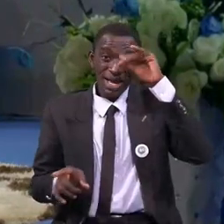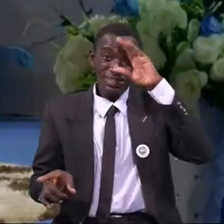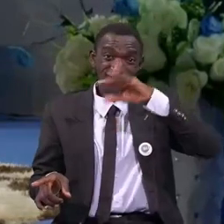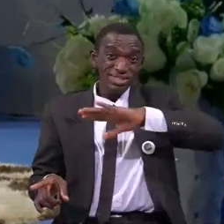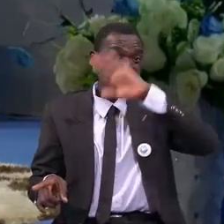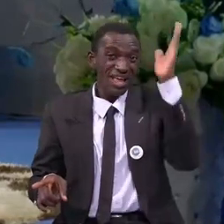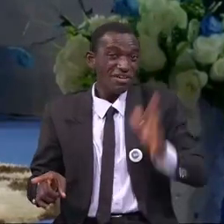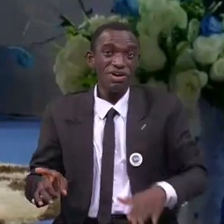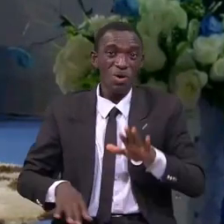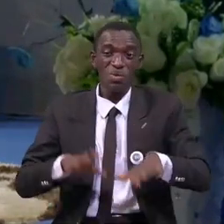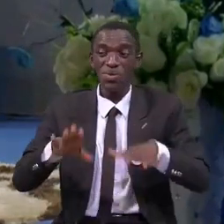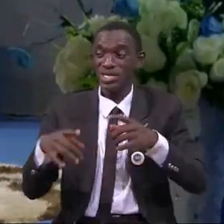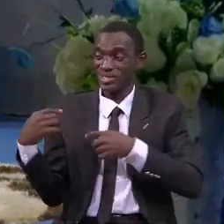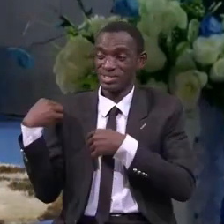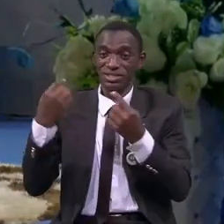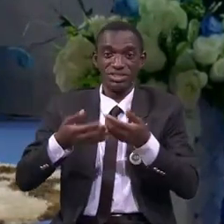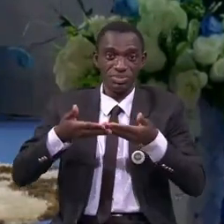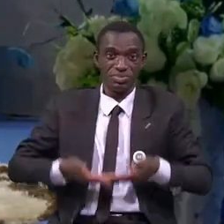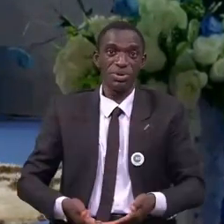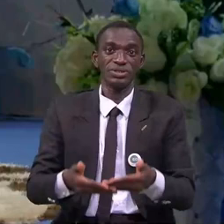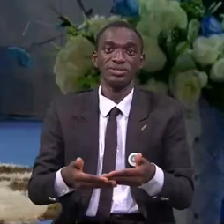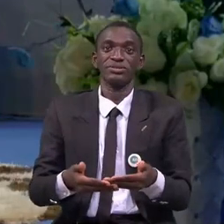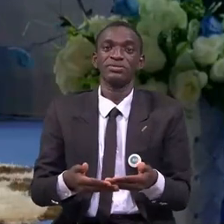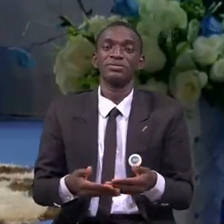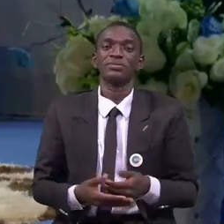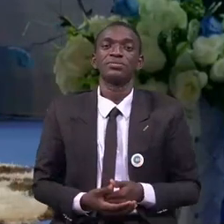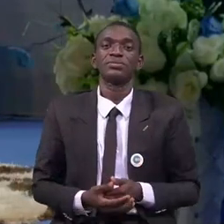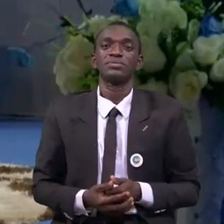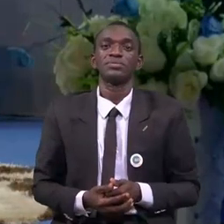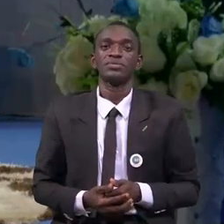marche l'homme n'a jamais marché depuis sa